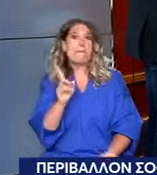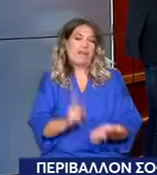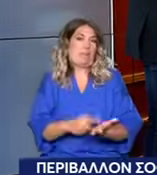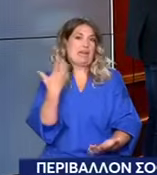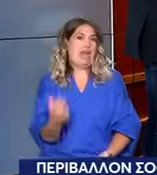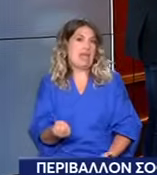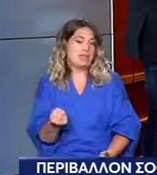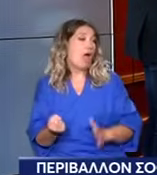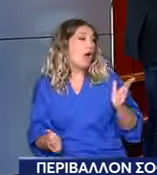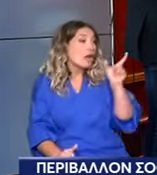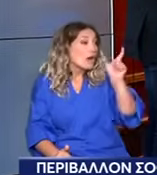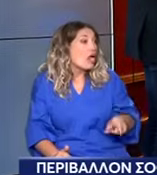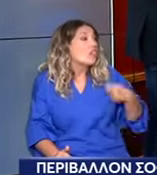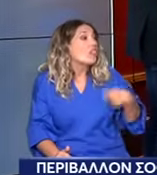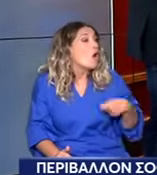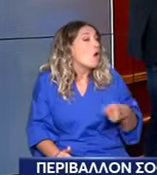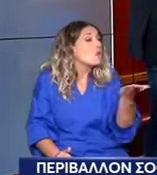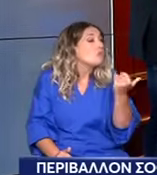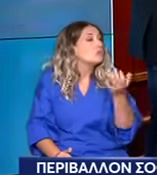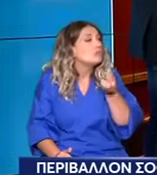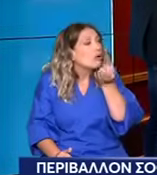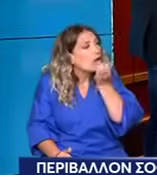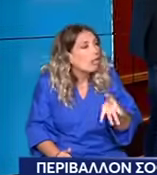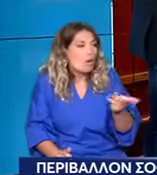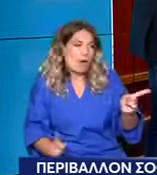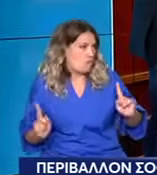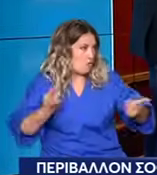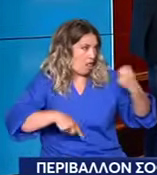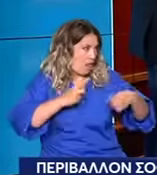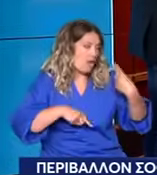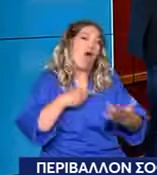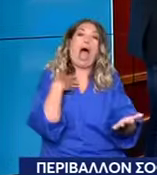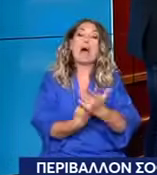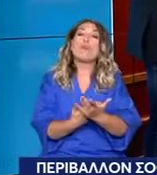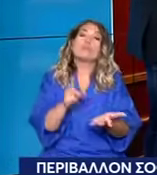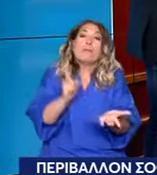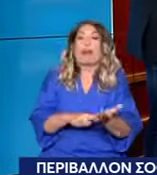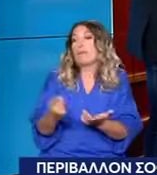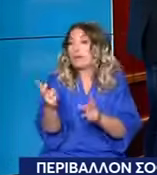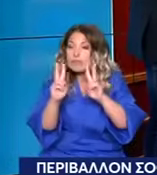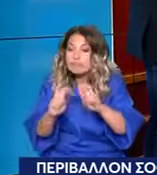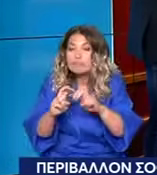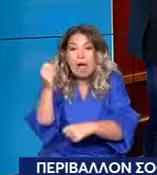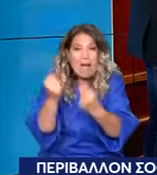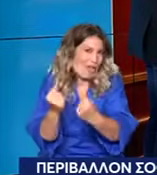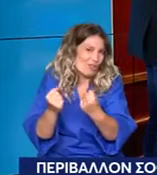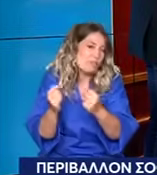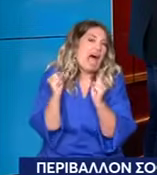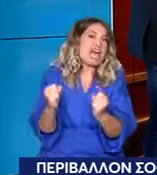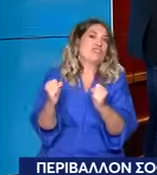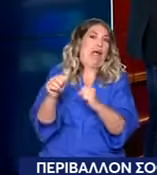στιγμή που δεν επιτρεπόταν, μου έστελνε μηνύματα και μου ζητούσε το αυτοκίνητο. Το αυτοκίνητο θα μπορούσε να πει κάποιος μπορεί να το θέλει ο Λύτρας για να κυκλοφορήσει. Τώρα δεν